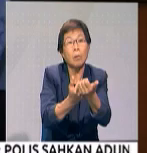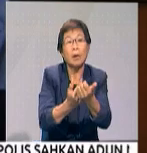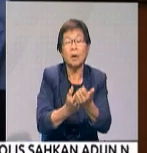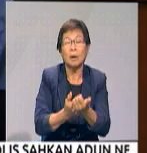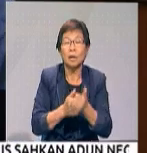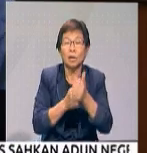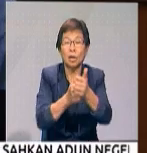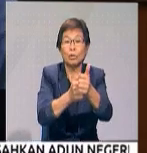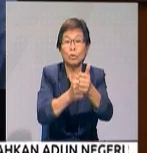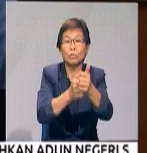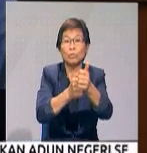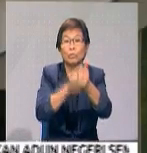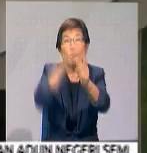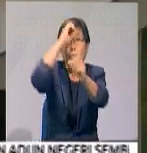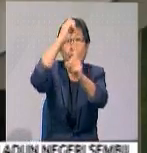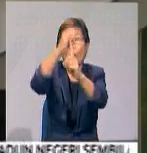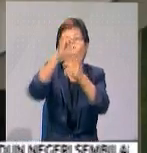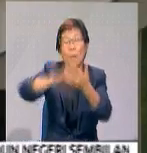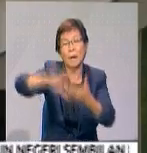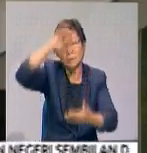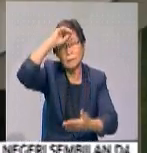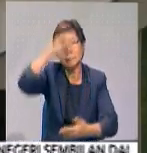yang mereka telah ini.